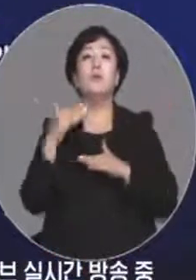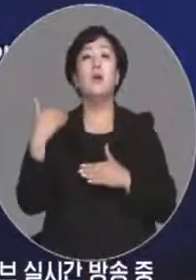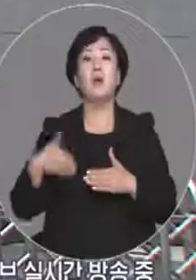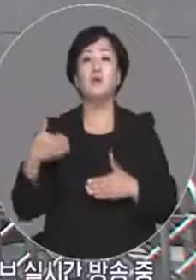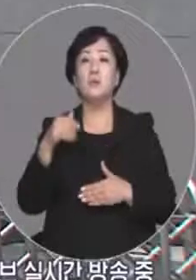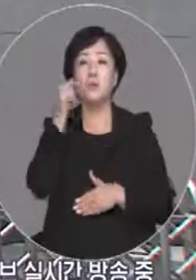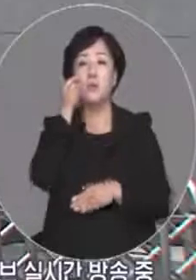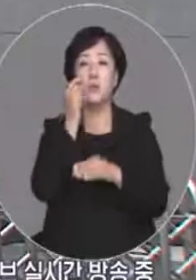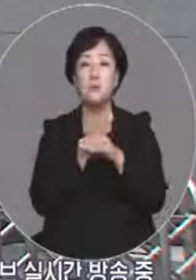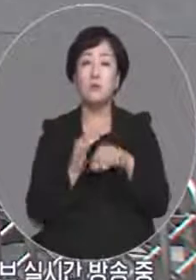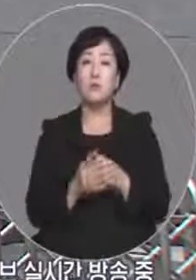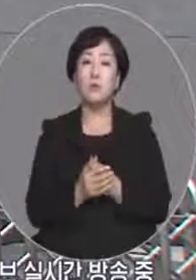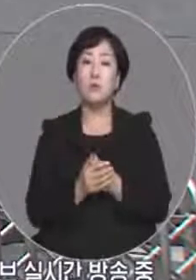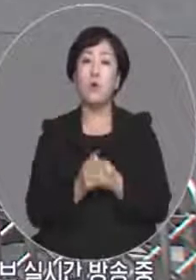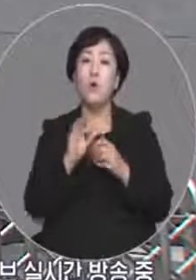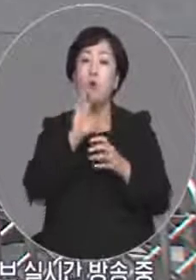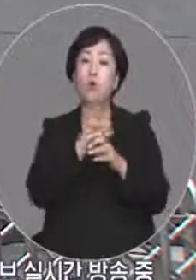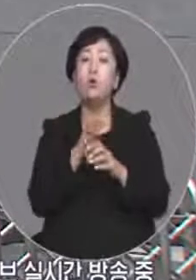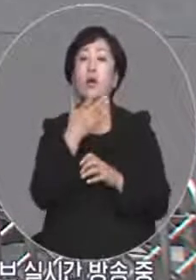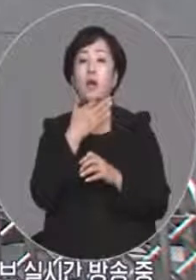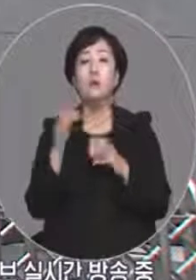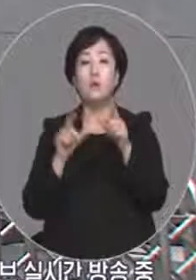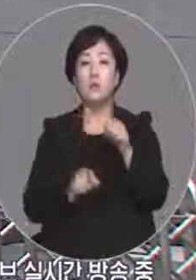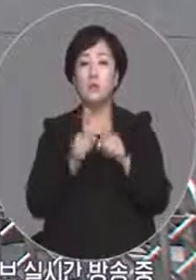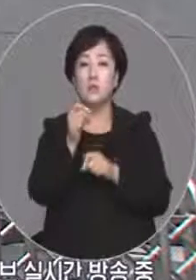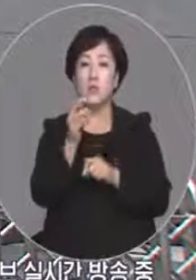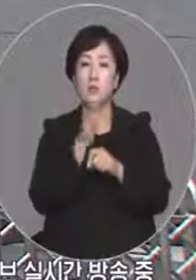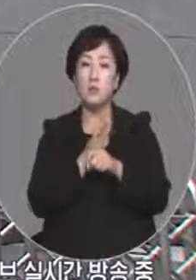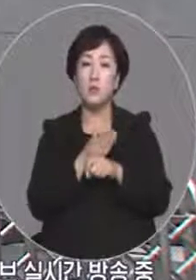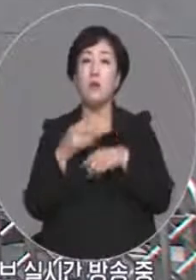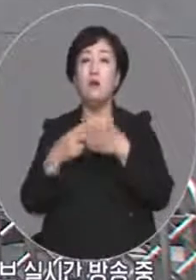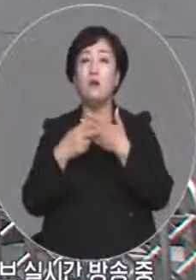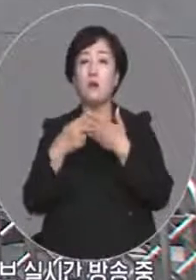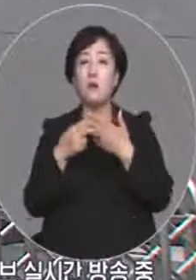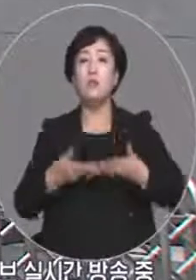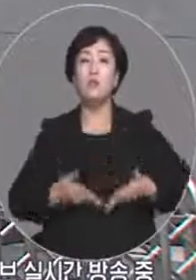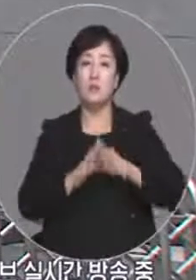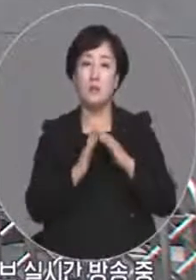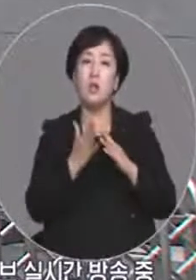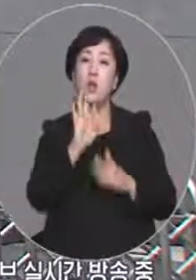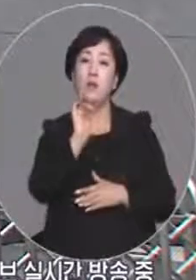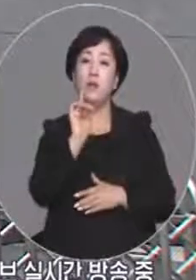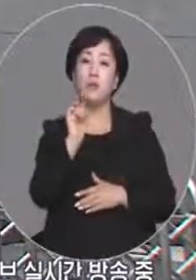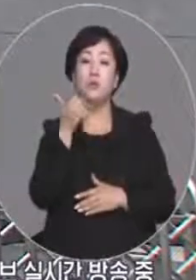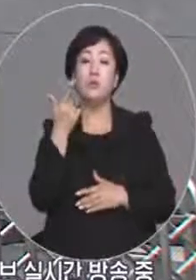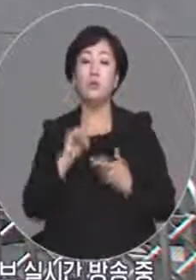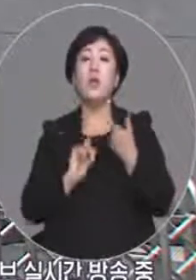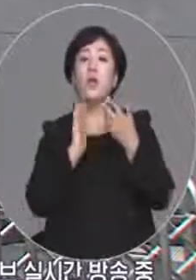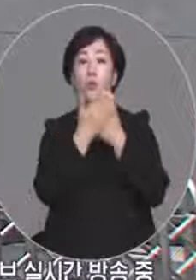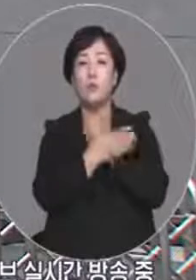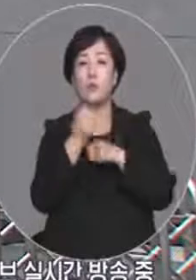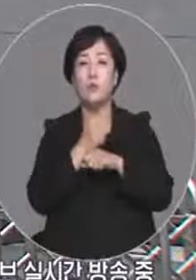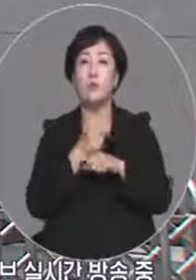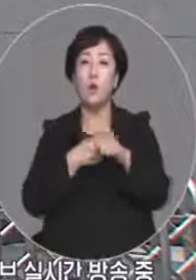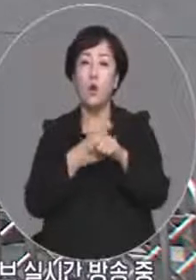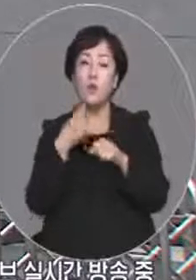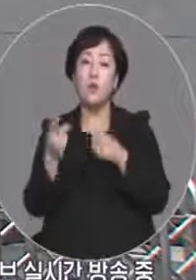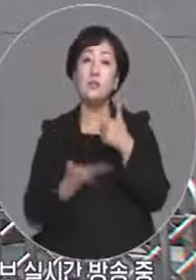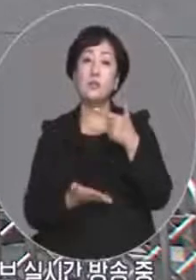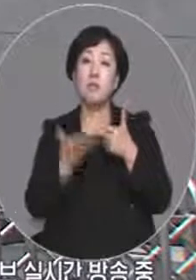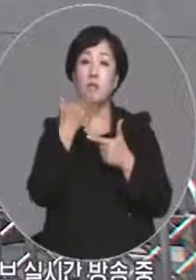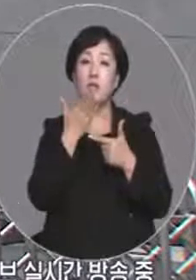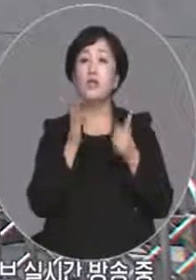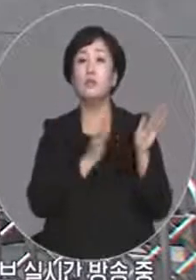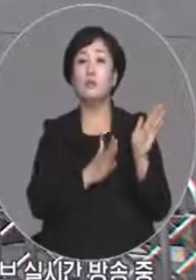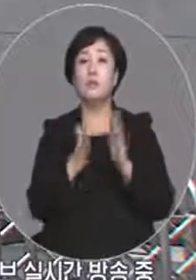맞섰습니다. 특히 코로나19 장기화 속 울산의료원 설립과 반구대 암각화 보존, 그리고 내년 상반기 출범